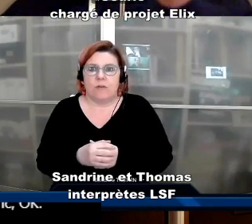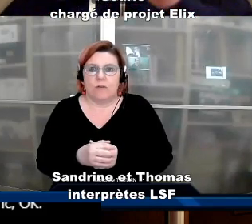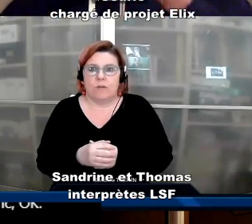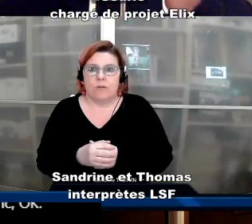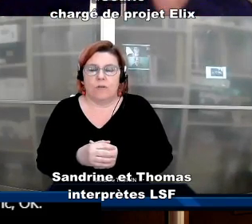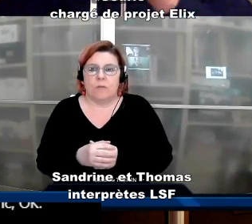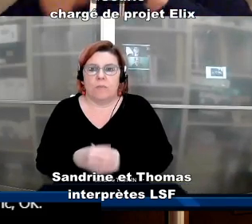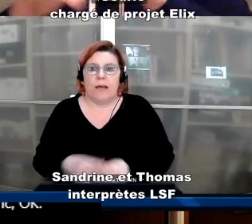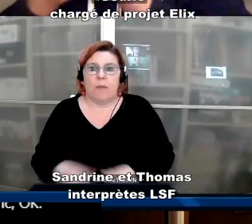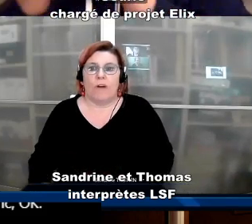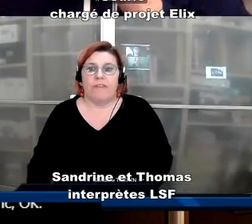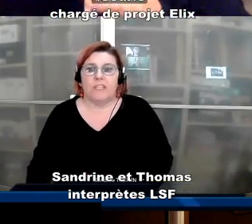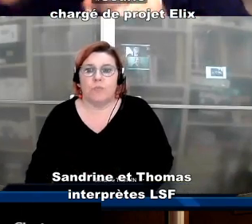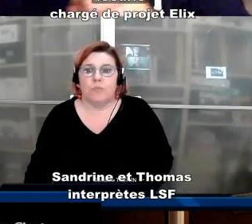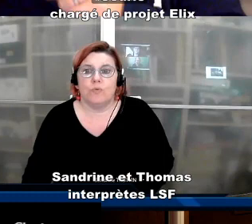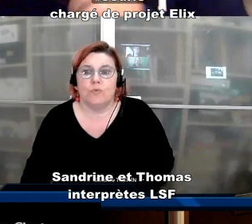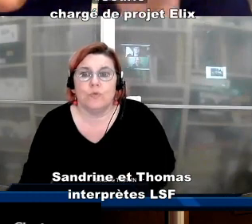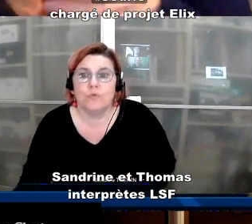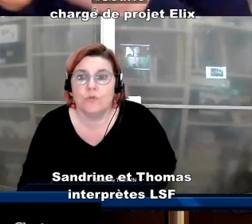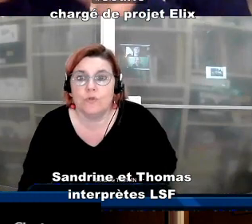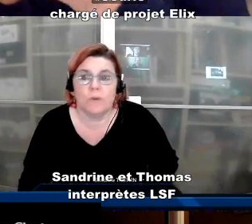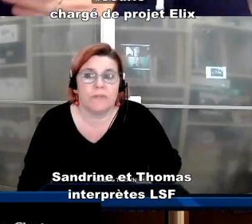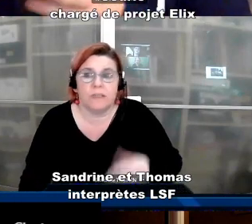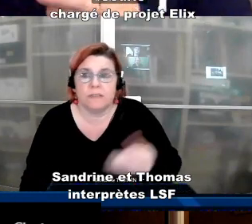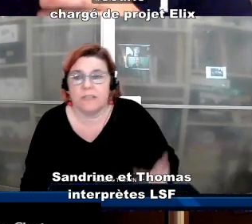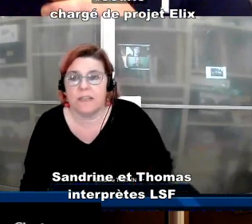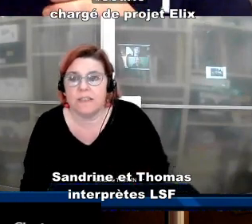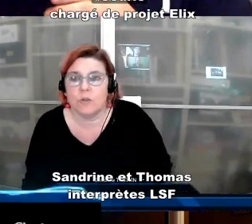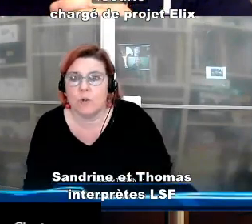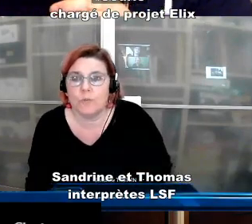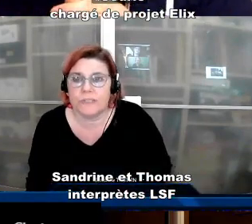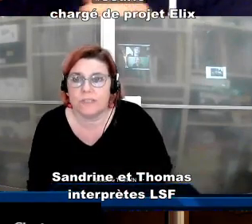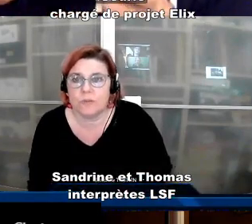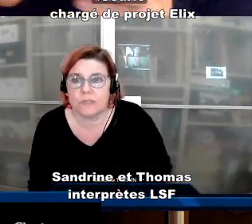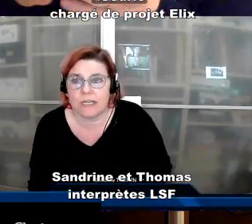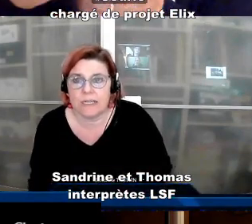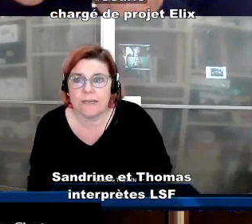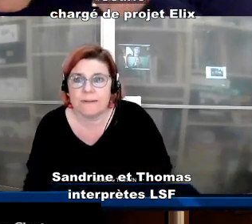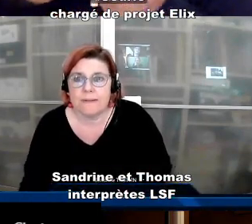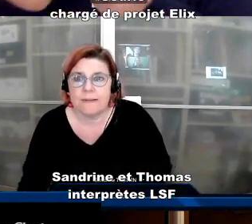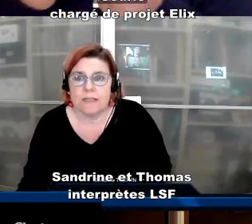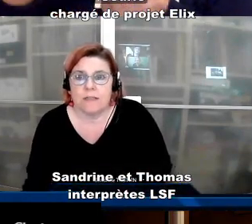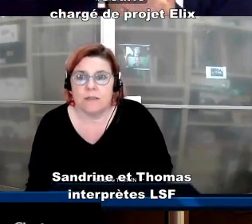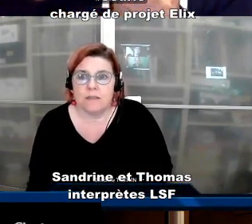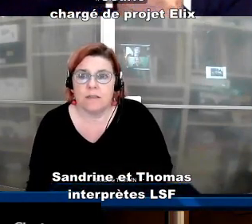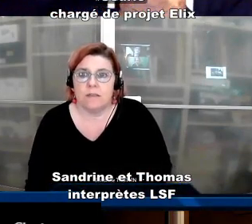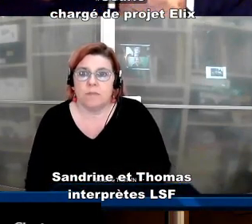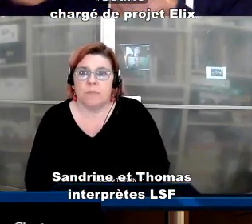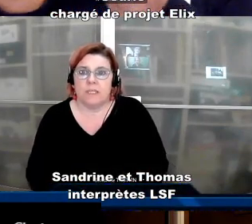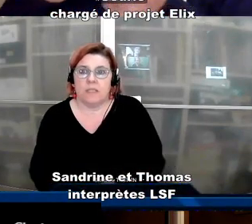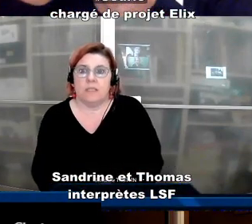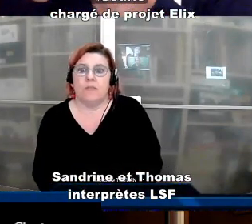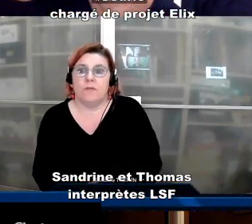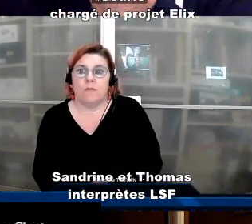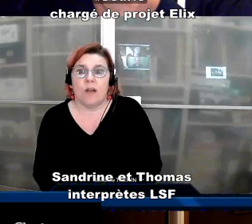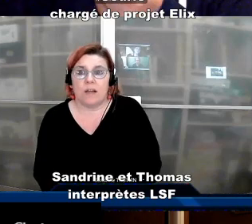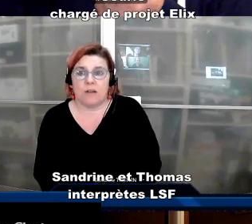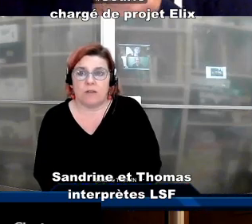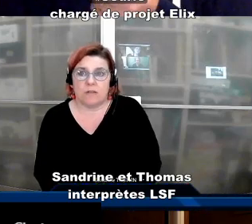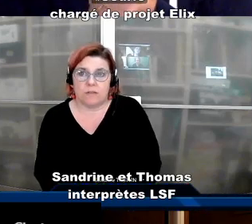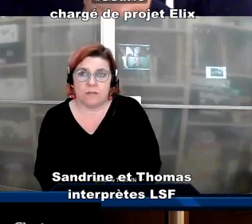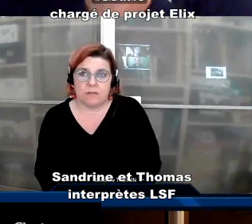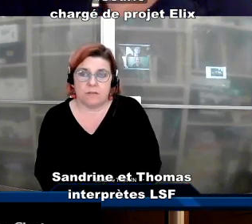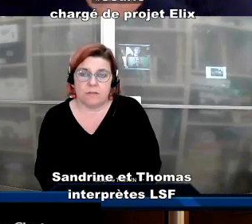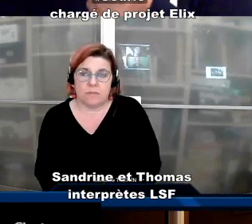C'est vrai que par rapport à Facebook, YouTube, enfin, etc., il y a des groupes qui se créent, mais il faut